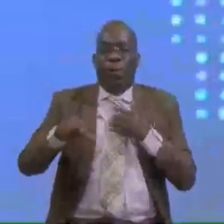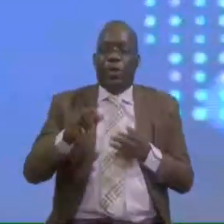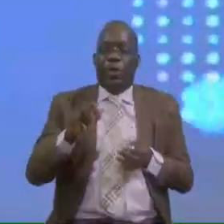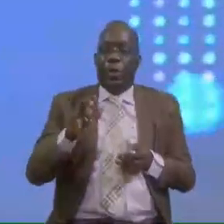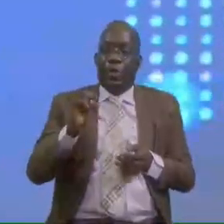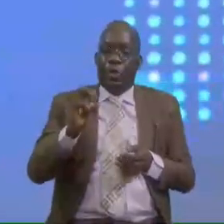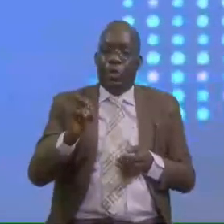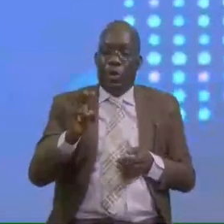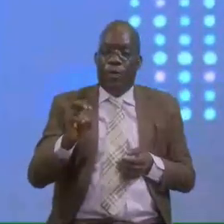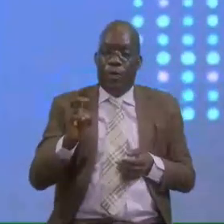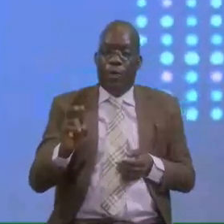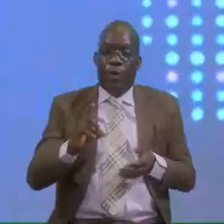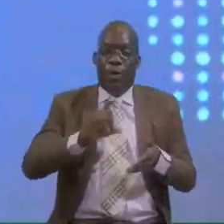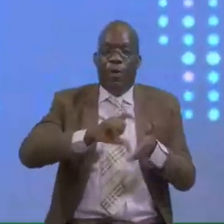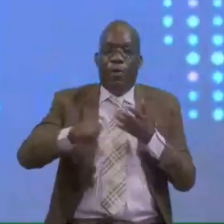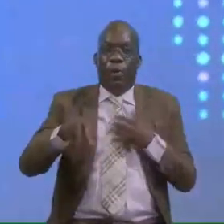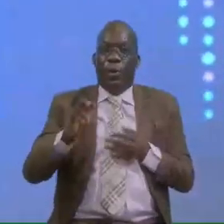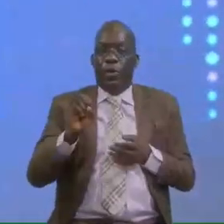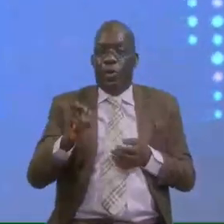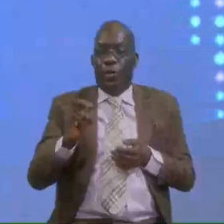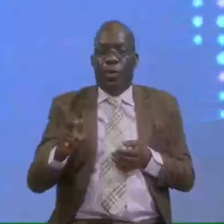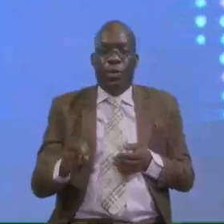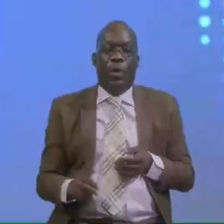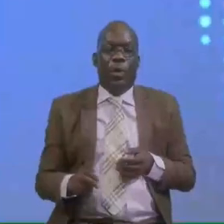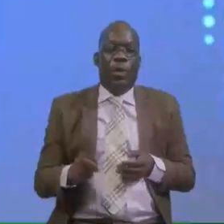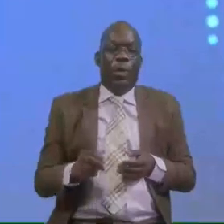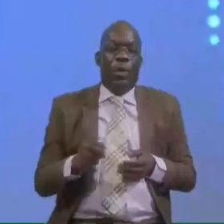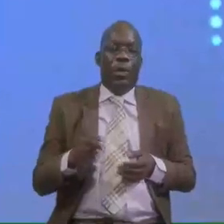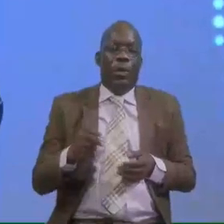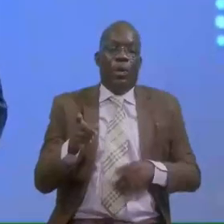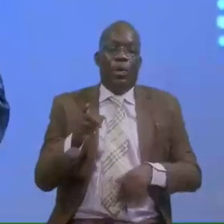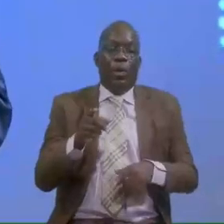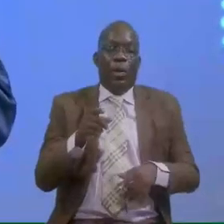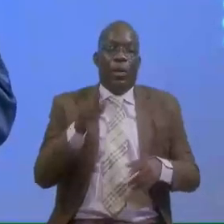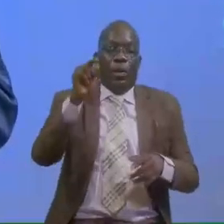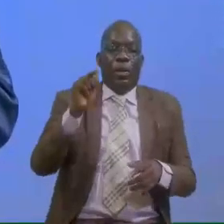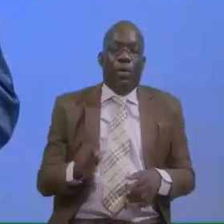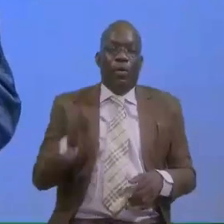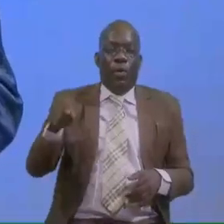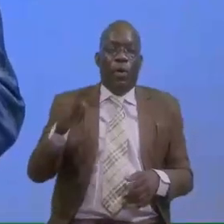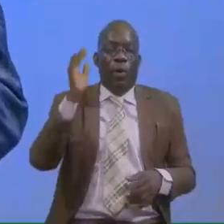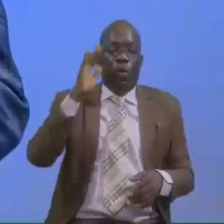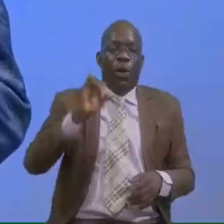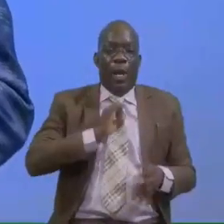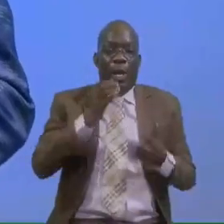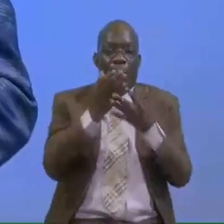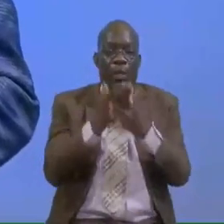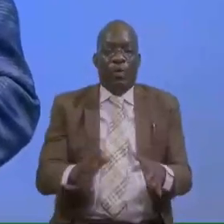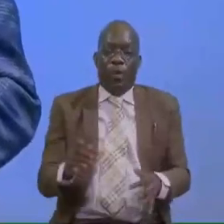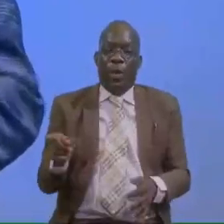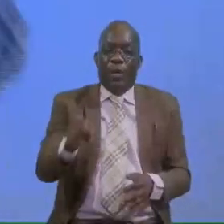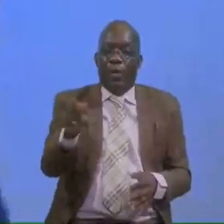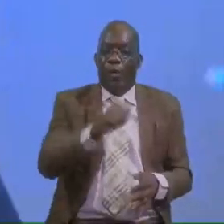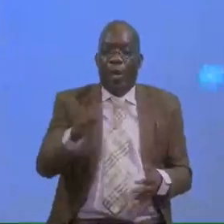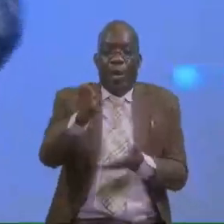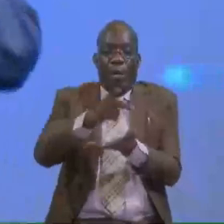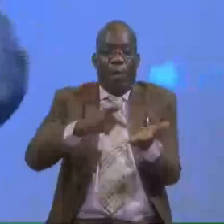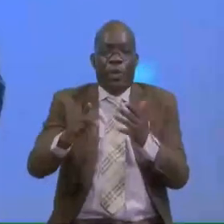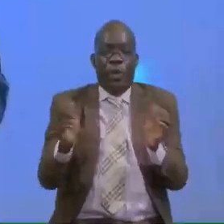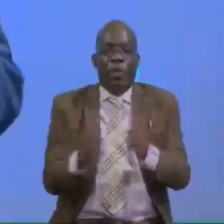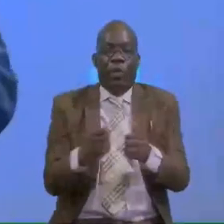12. Il dit, c'est pourquoi je lui donnerai sa part avec les grands.